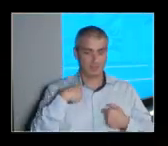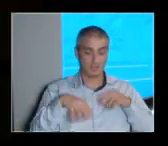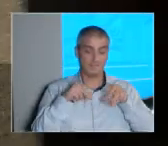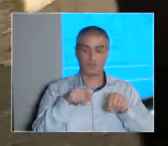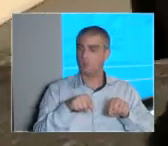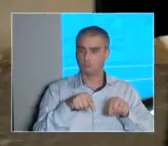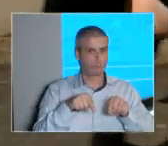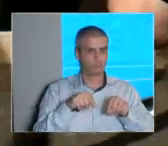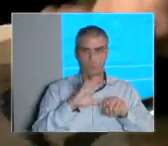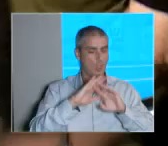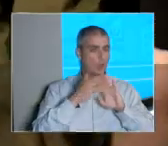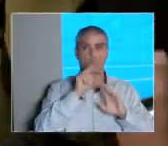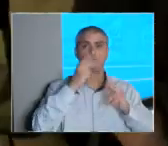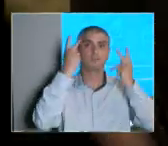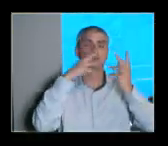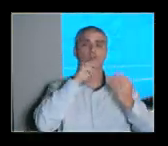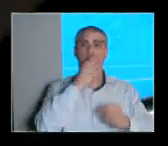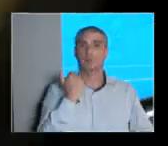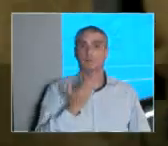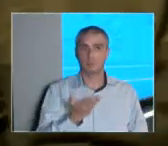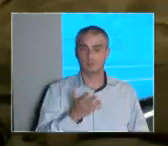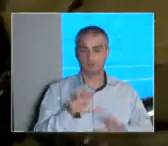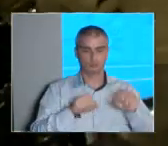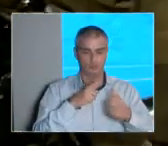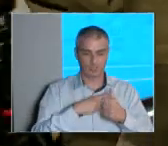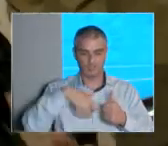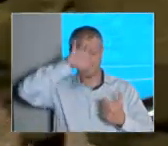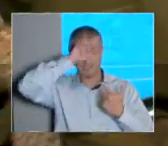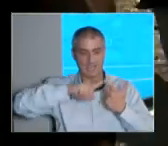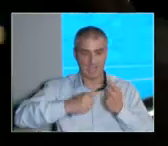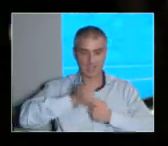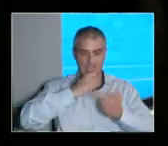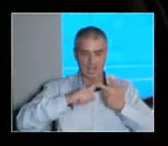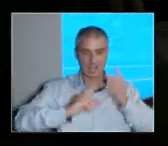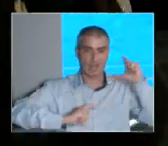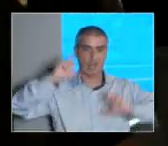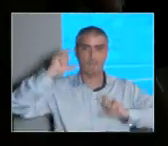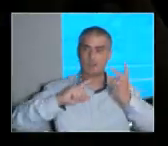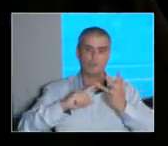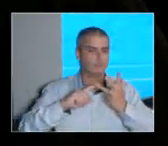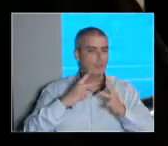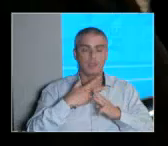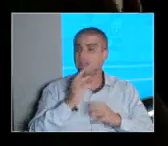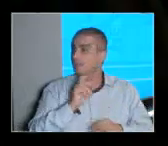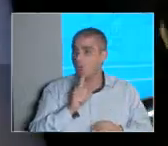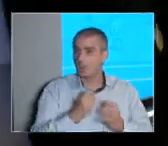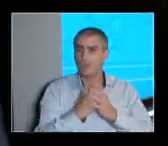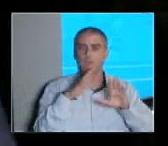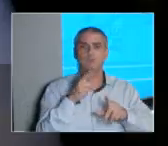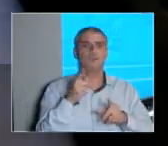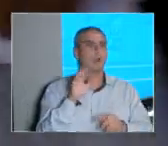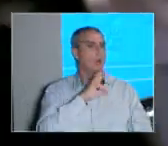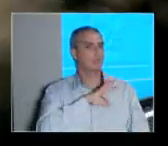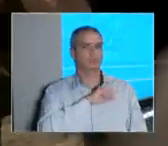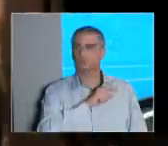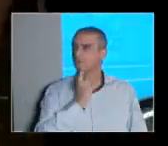הבחירות האלה אינן על כל הנושאים החשובים שדיברנו עליהם, שטחים, איראן, כלכלה, פערים, וגם לא על הקמת ממשלה. אלא על